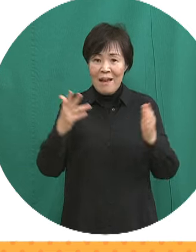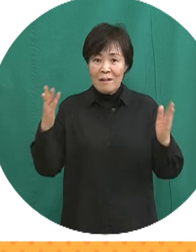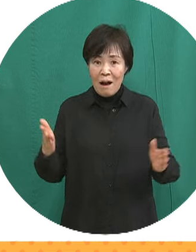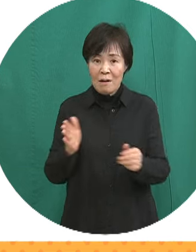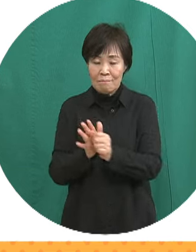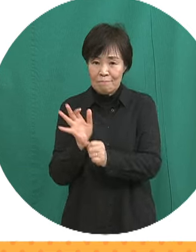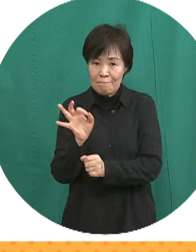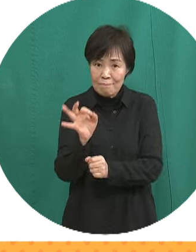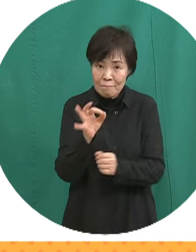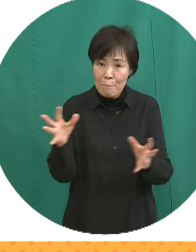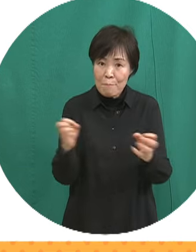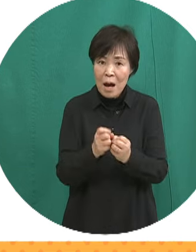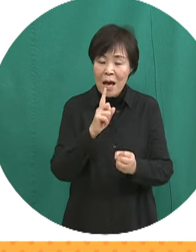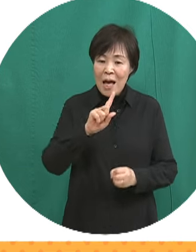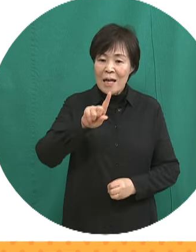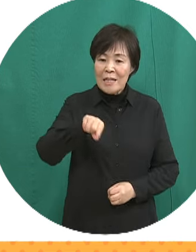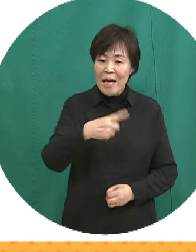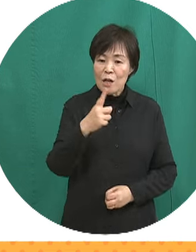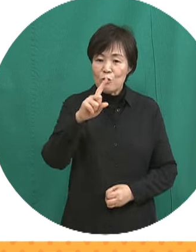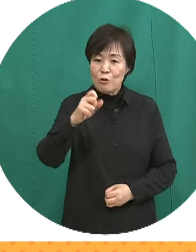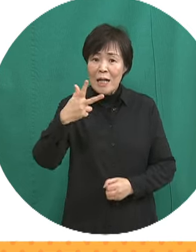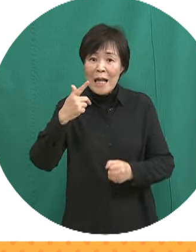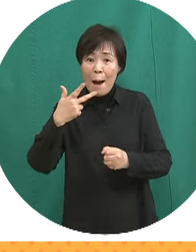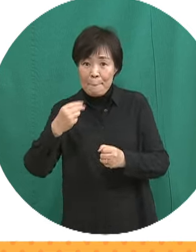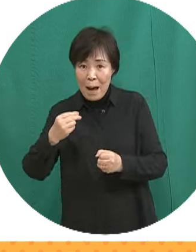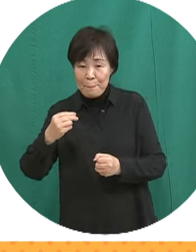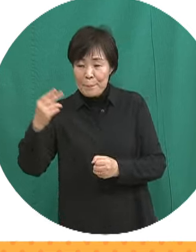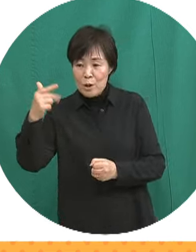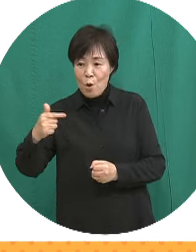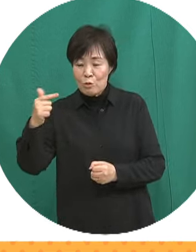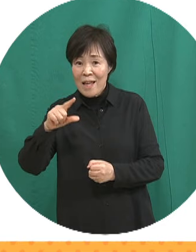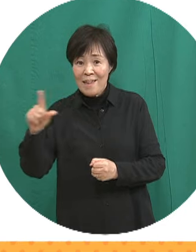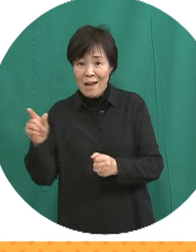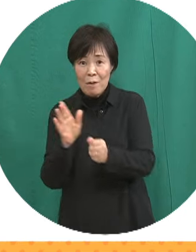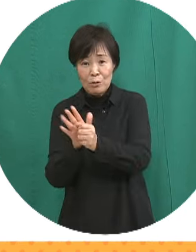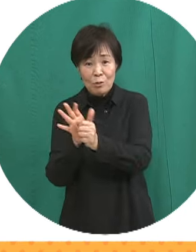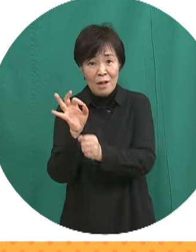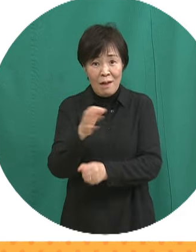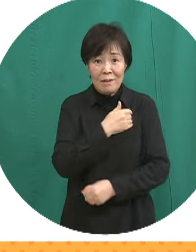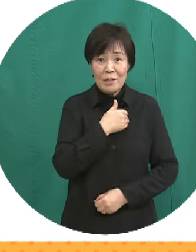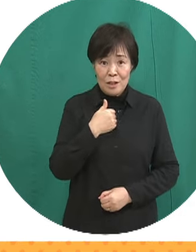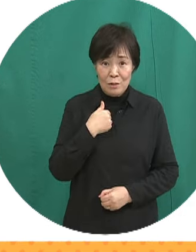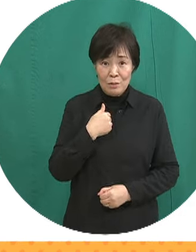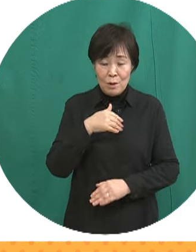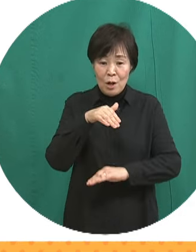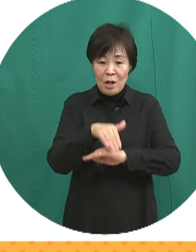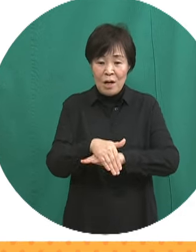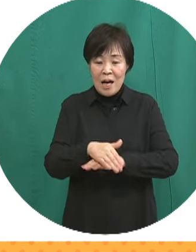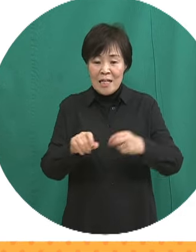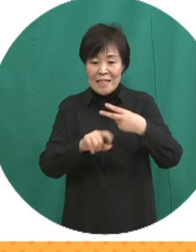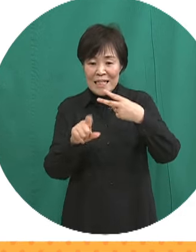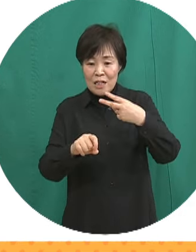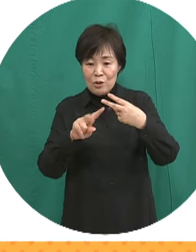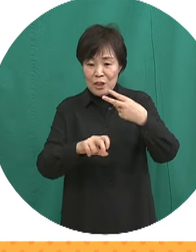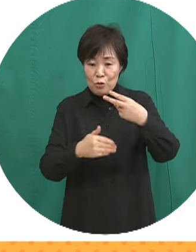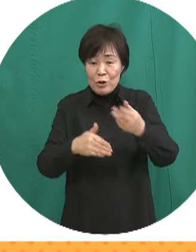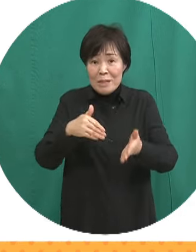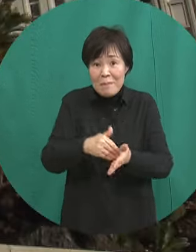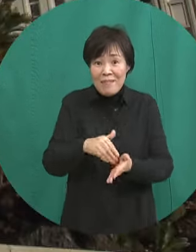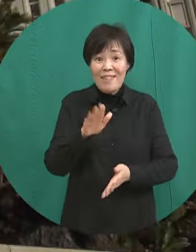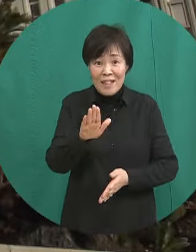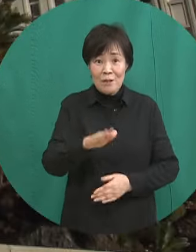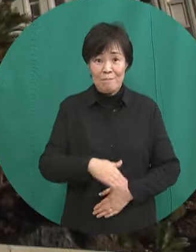間合計最大で117万6千円を助成するもので、応募受付は今月末までです